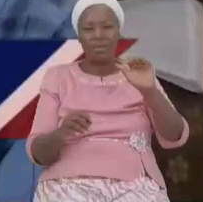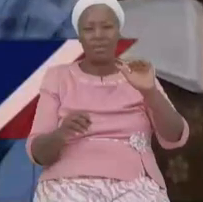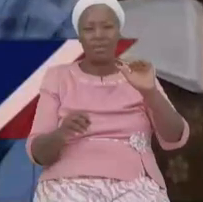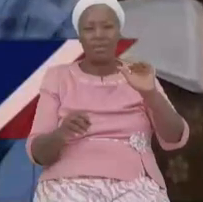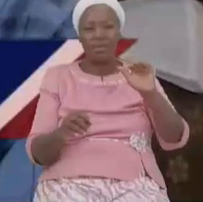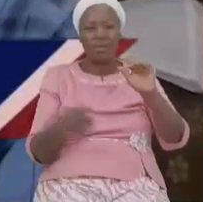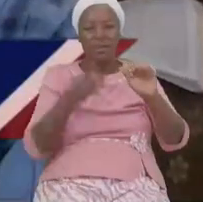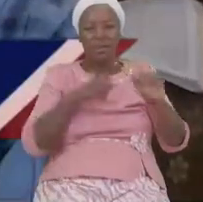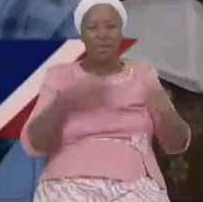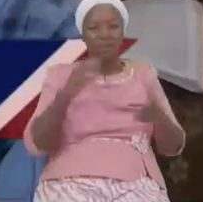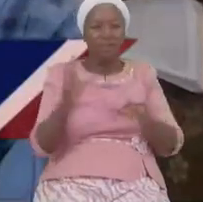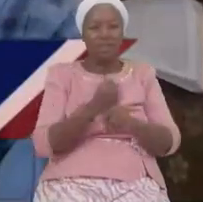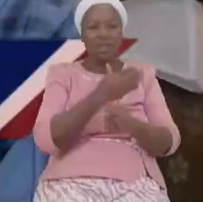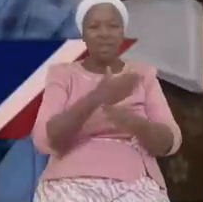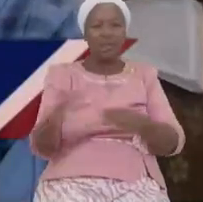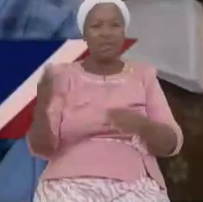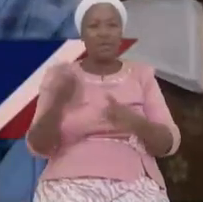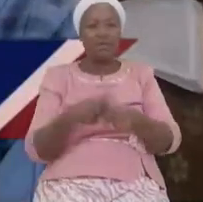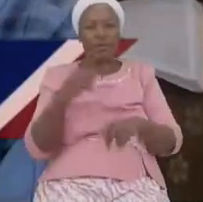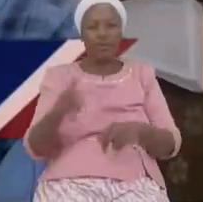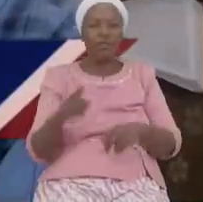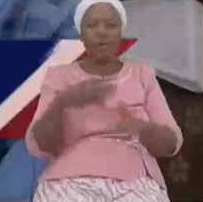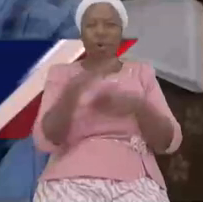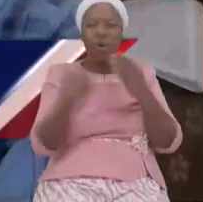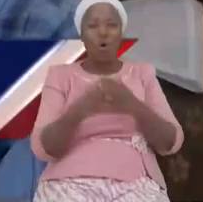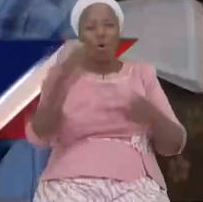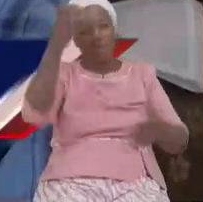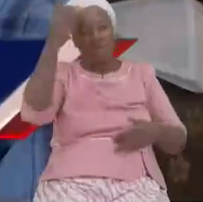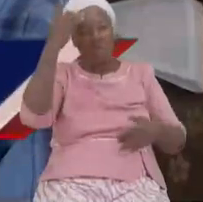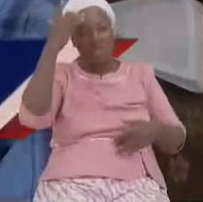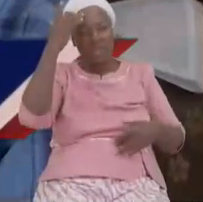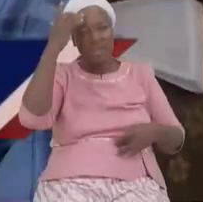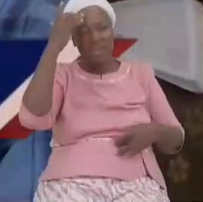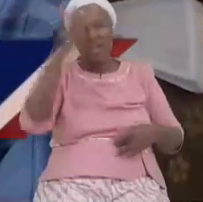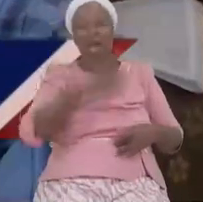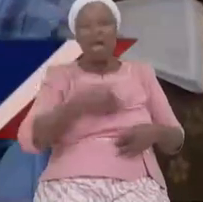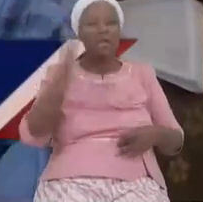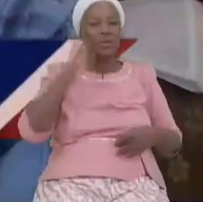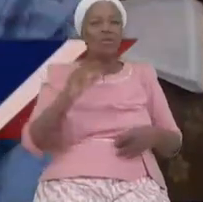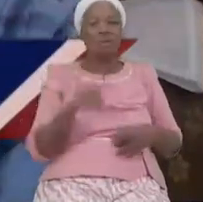Verset 15, l'Éternel éloignera de toi toute maladie. Combien de maladies?